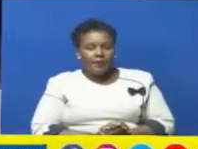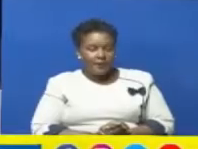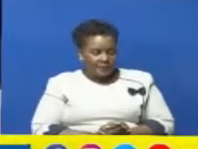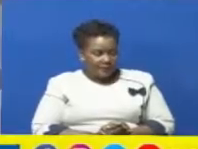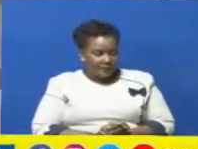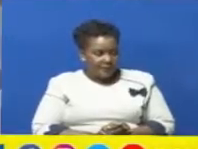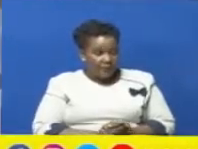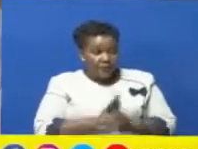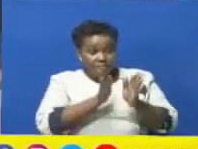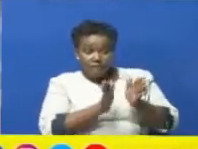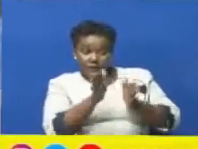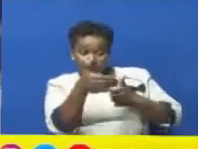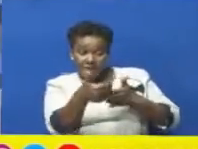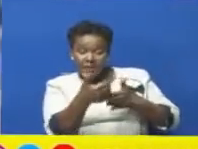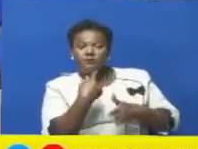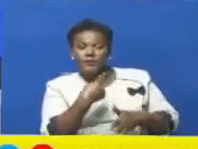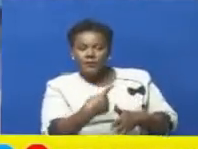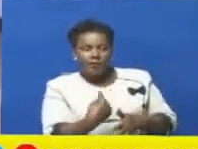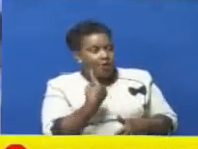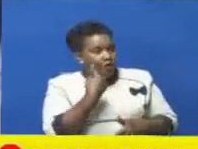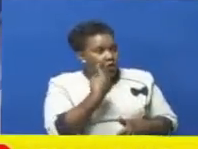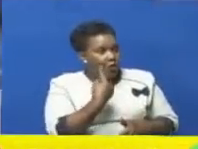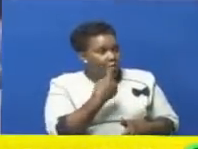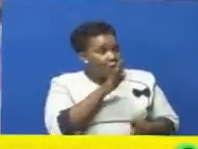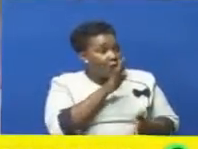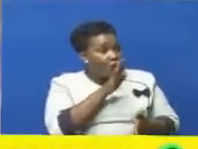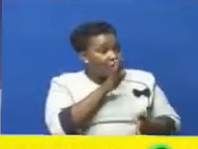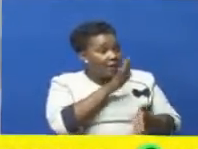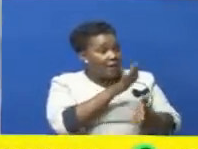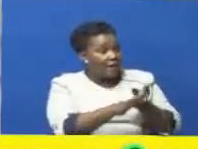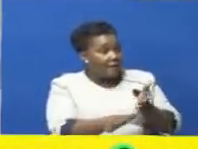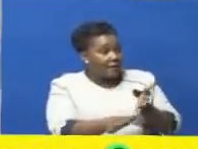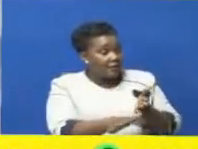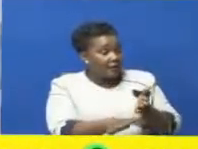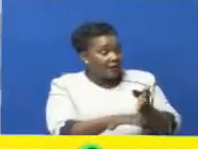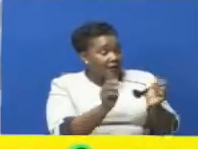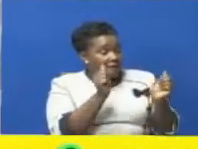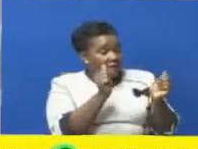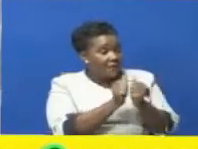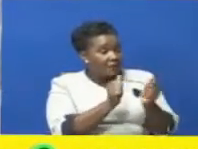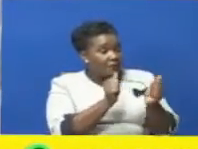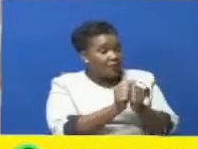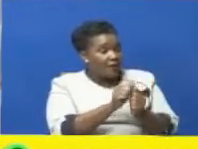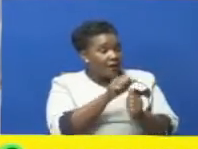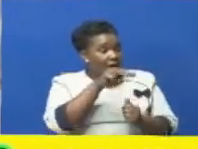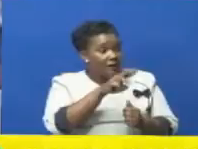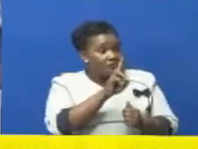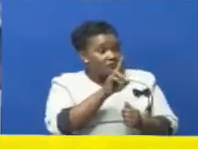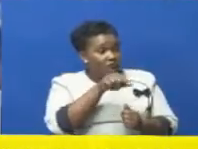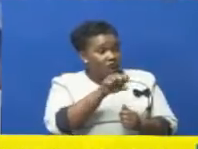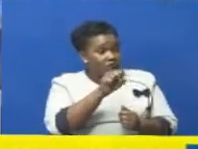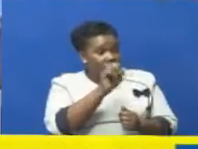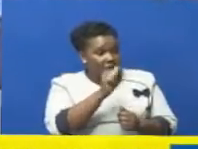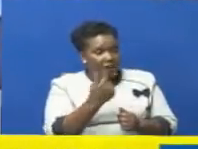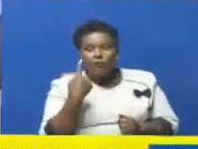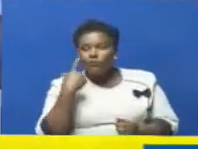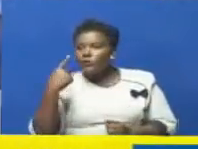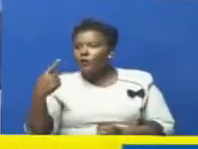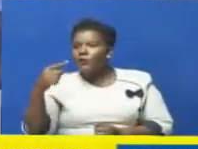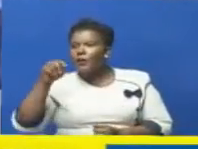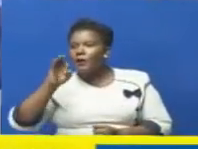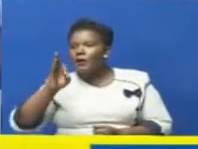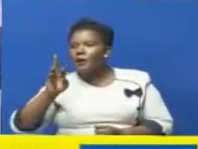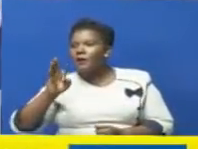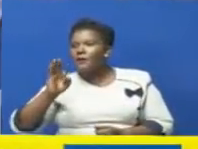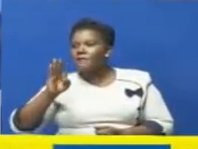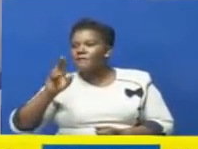ukistaajabu ya Musa, basi utayaona ya Firauni. Tukio la mwalimu mkuu wa shule ya msingi Mkuyuni wilayani Morogoro